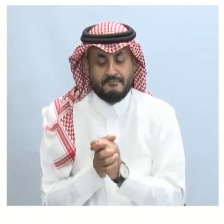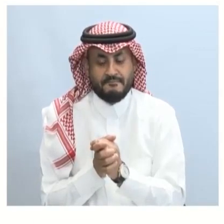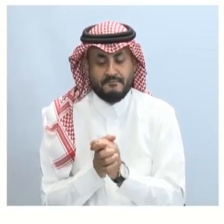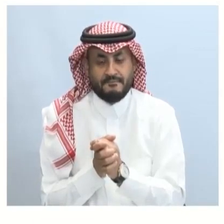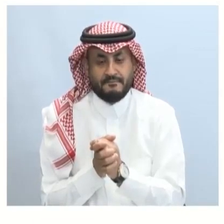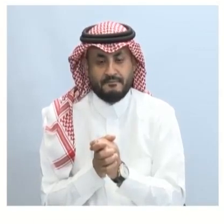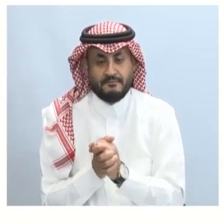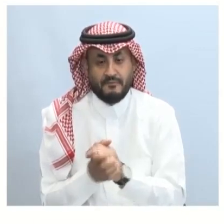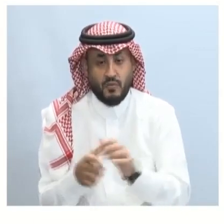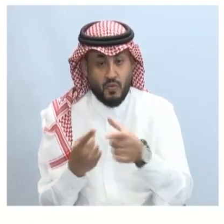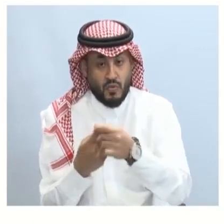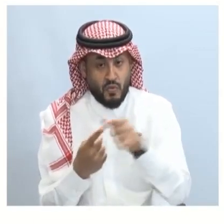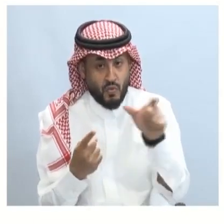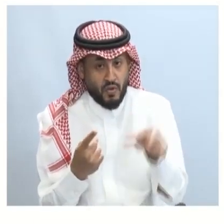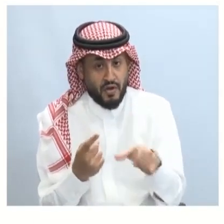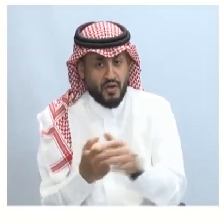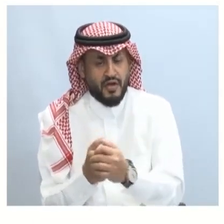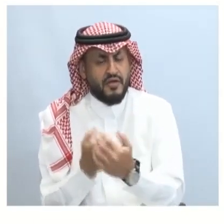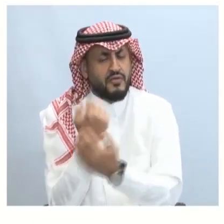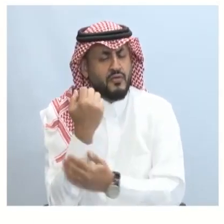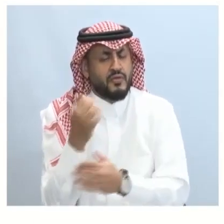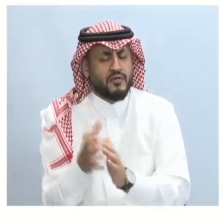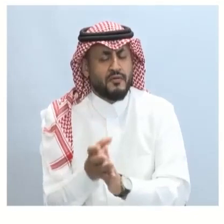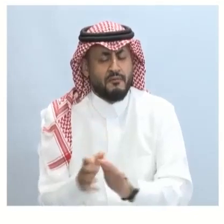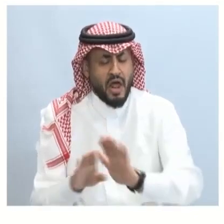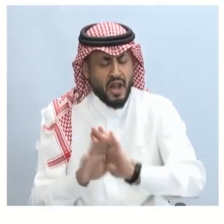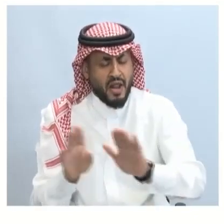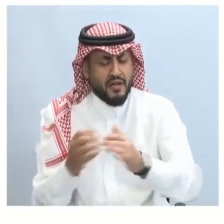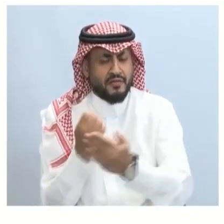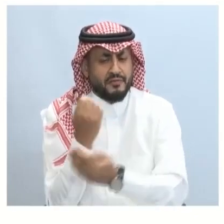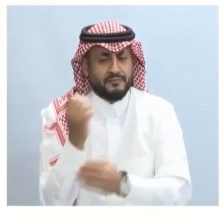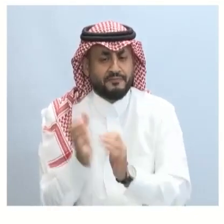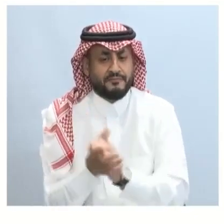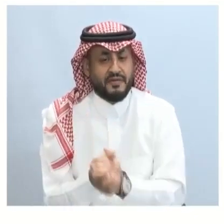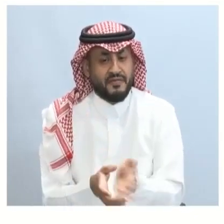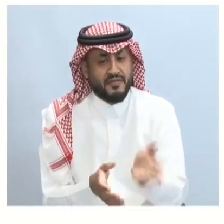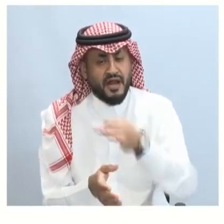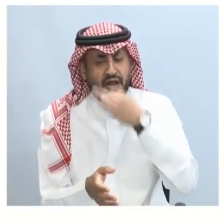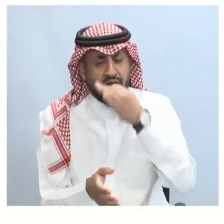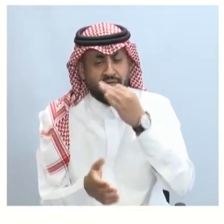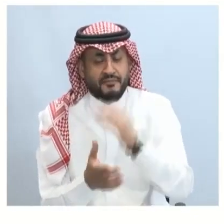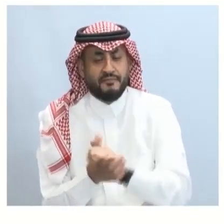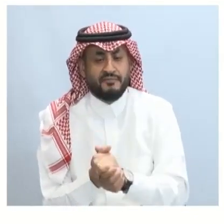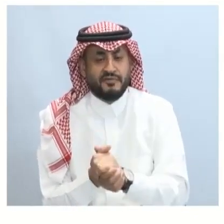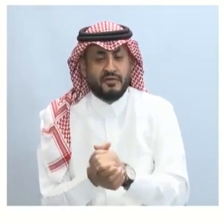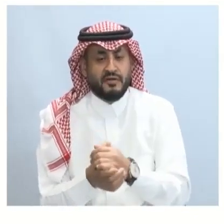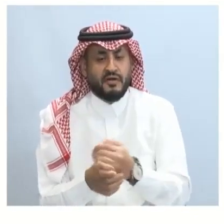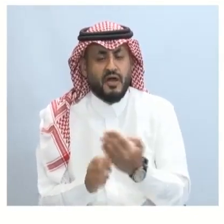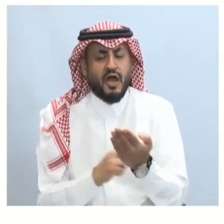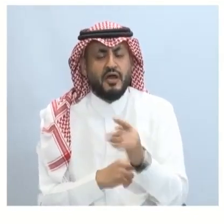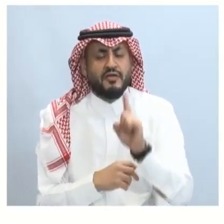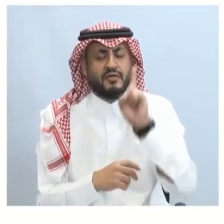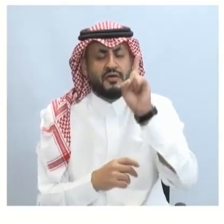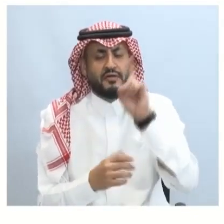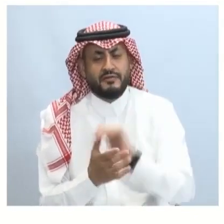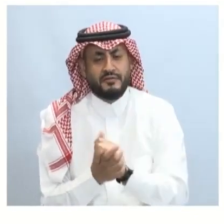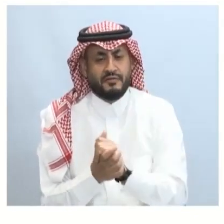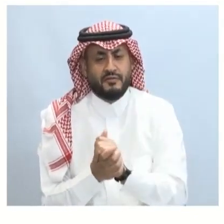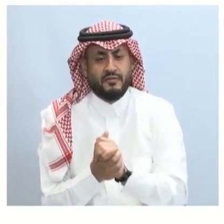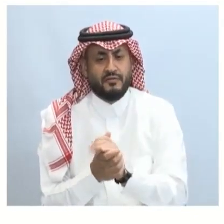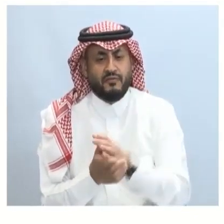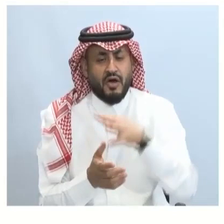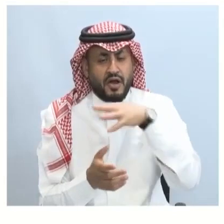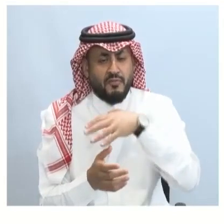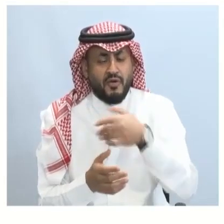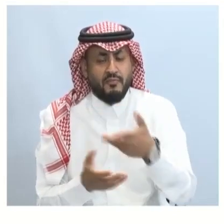ما منكم من احد يتوضا فيبلغ او فيصبغ الوضوء ثم يقول اشهد ان لا اله الا الله